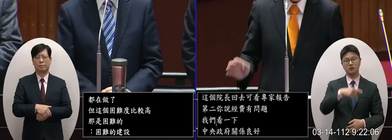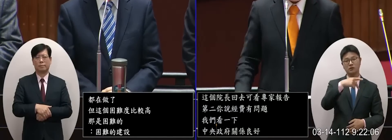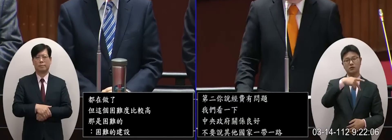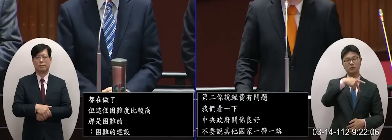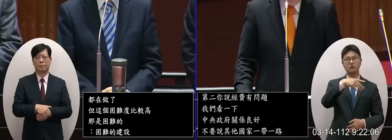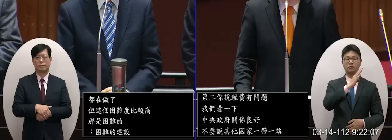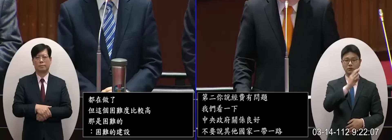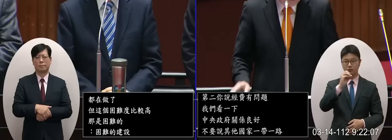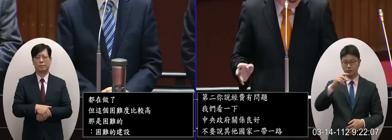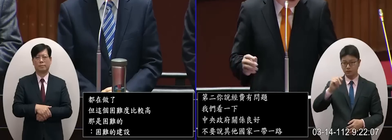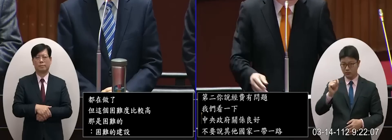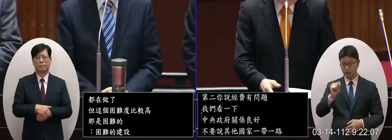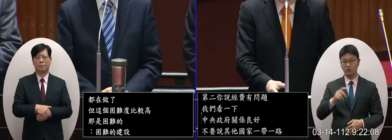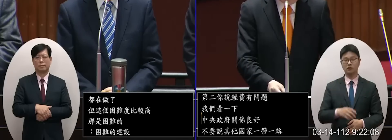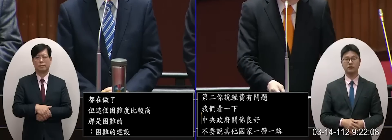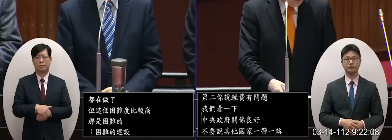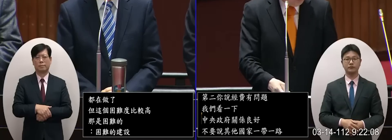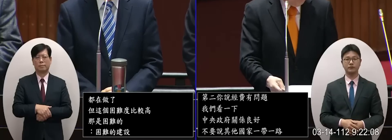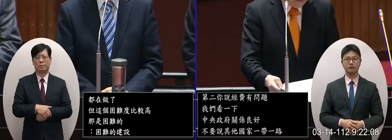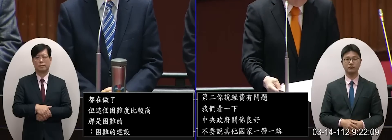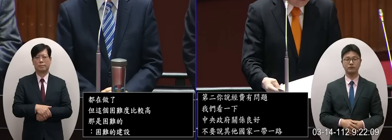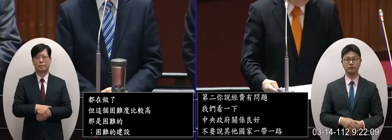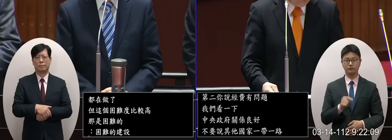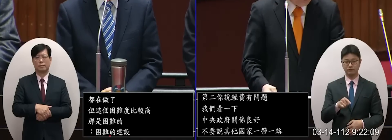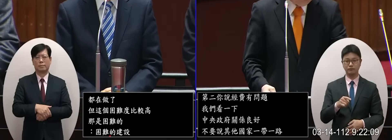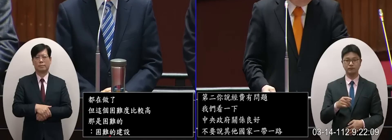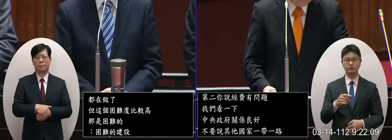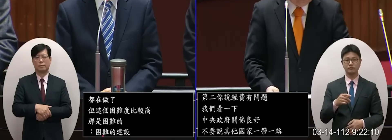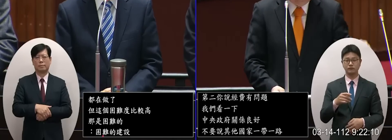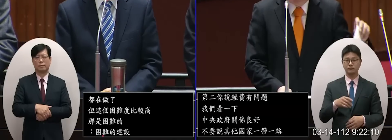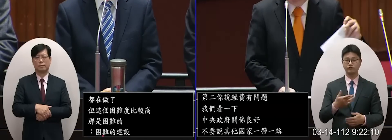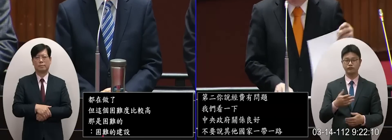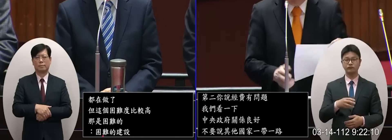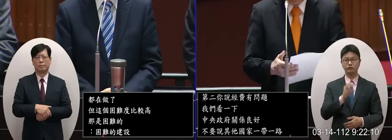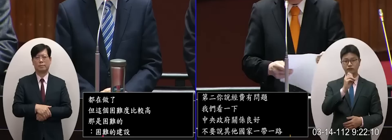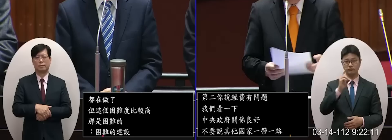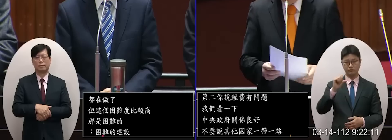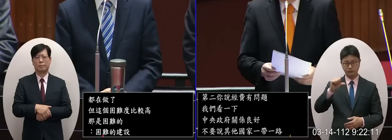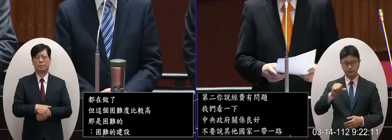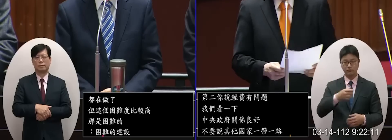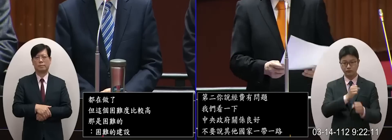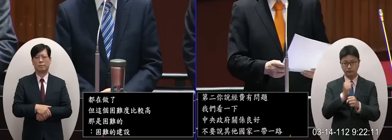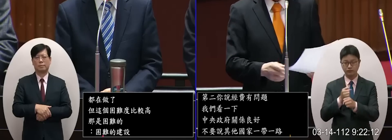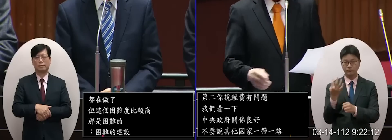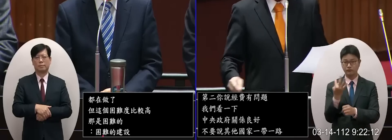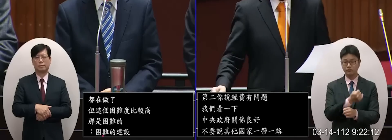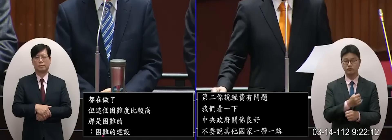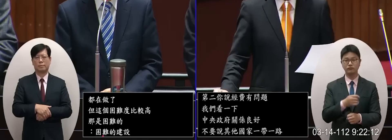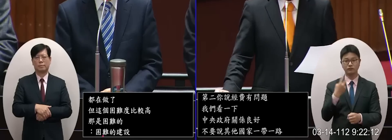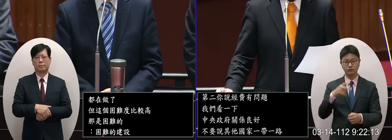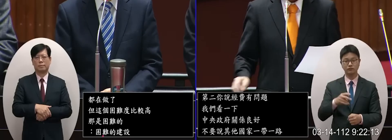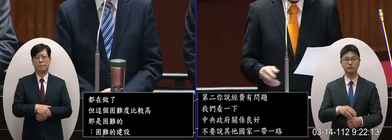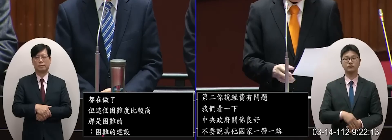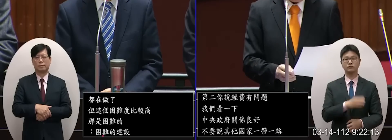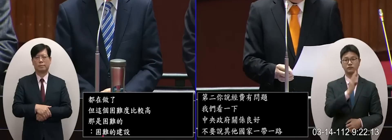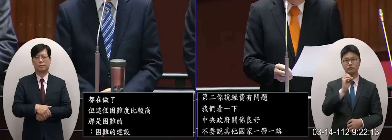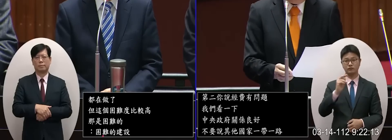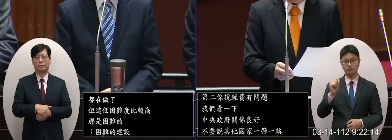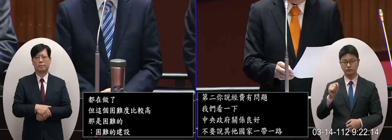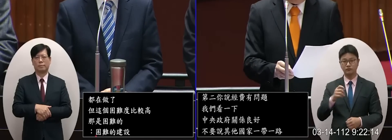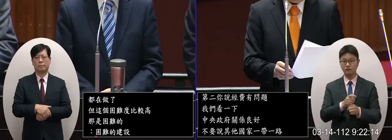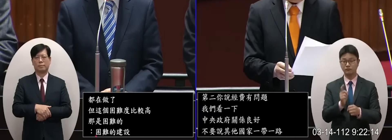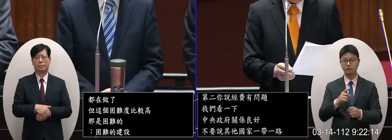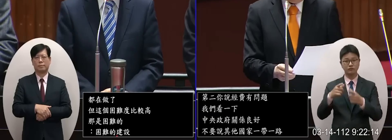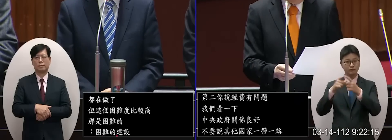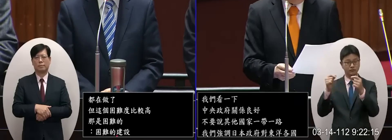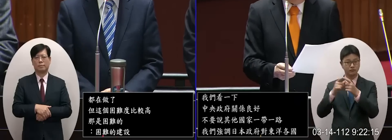也好，我们看一下做了哪些东西的 ODA， 好，还有相关的 BOT 的案子。日